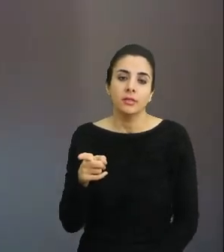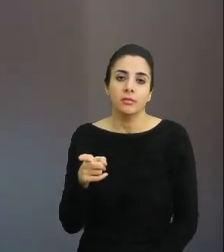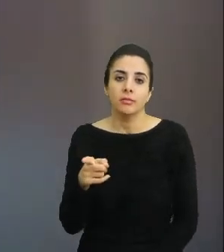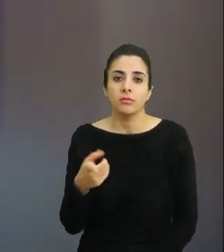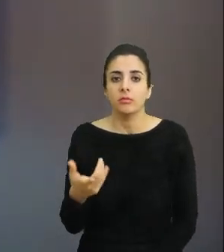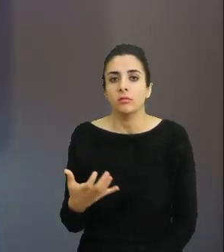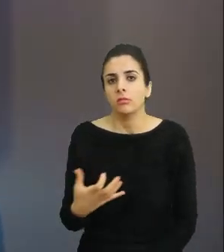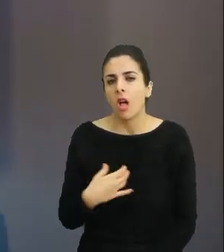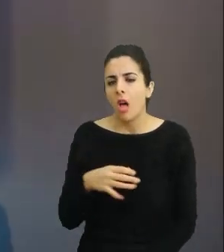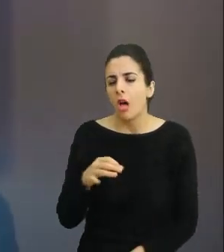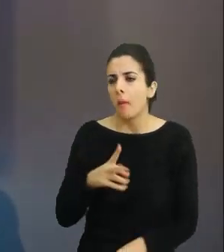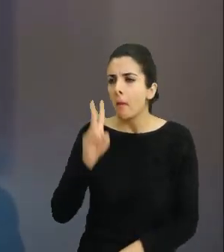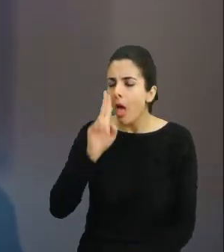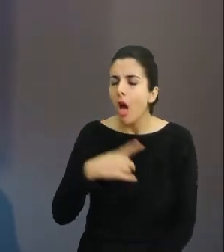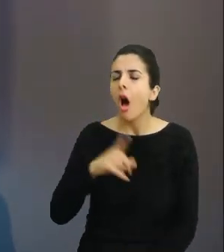Hem bir o kadar anlaşılmaz,